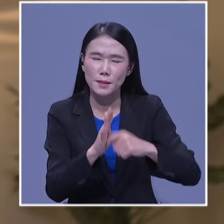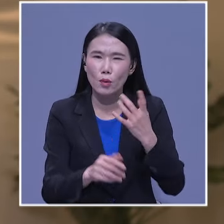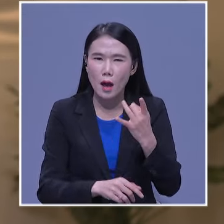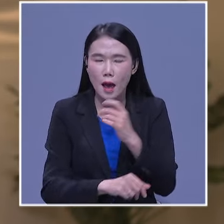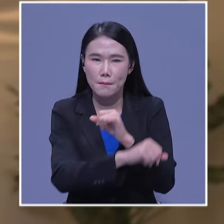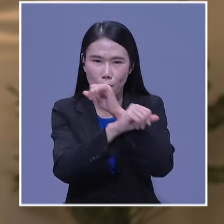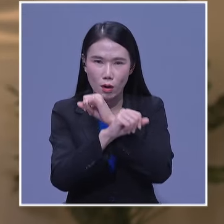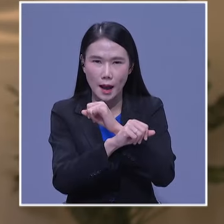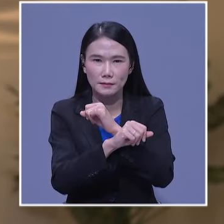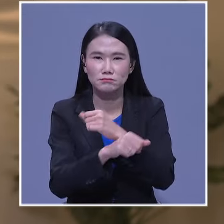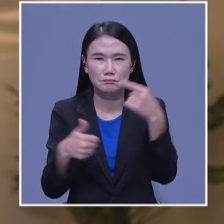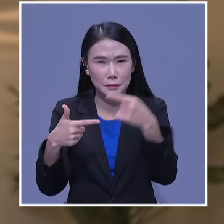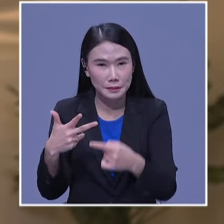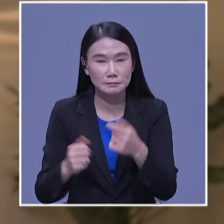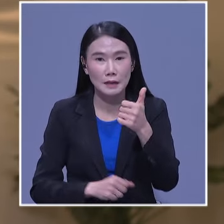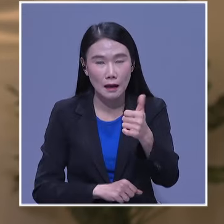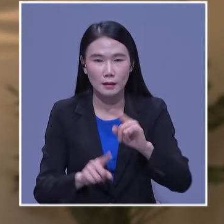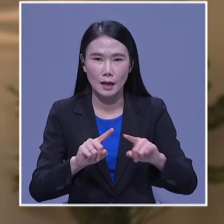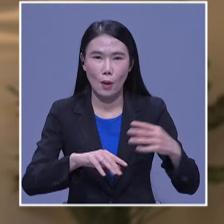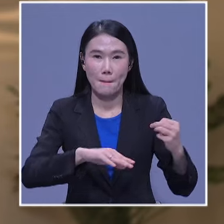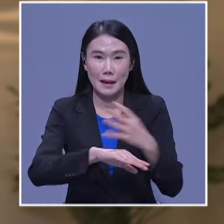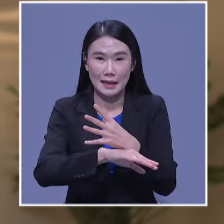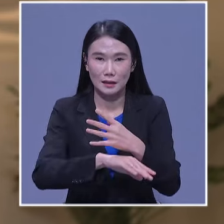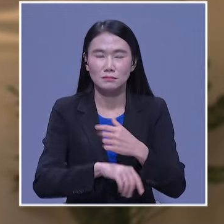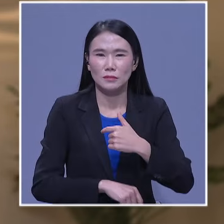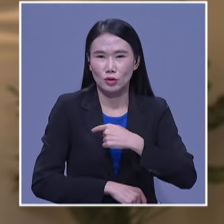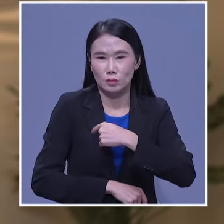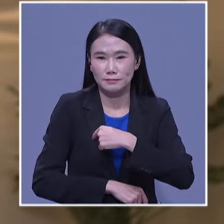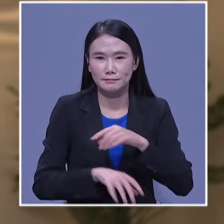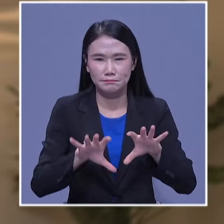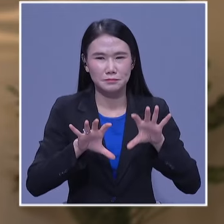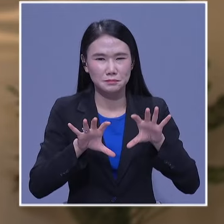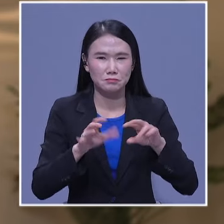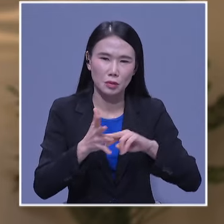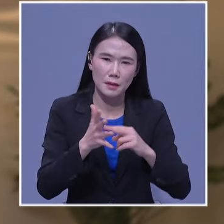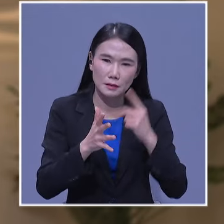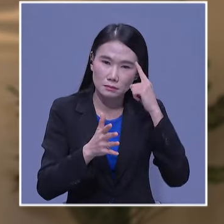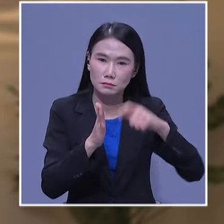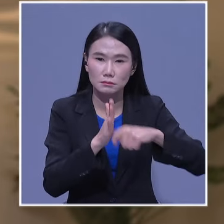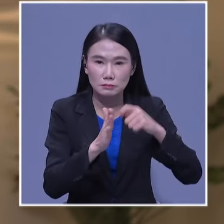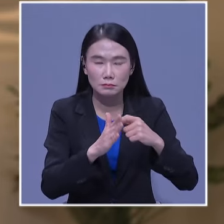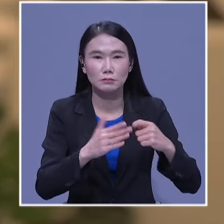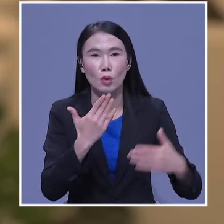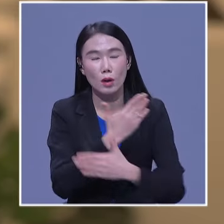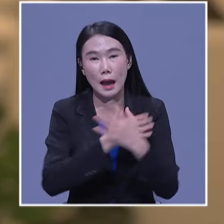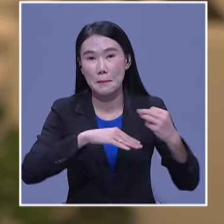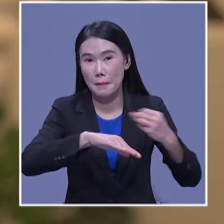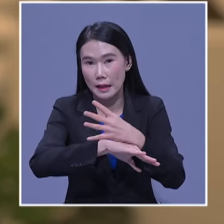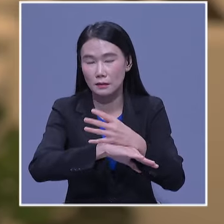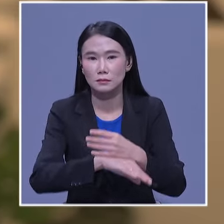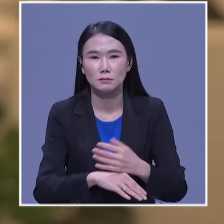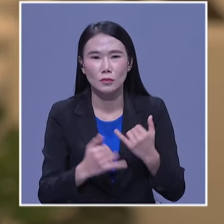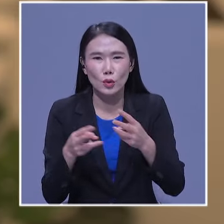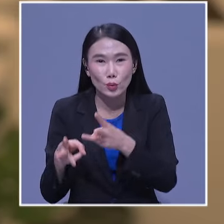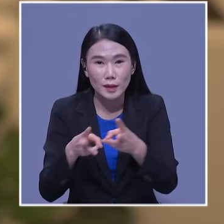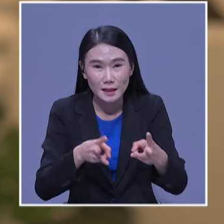ป้องกันอย่างนั้นทีนี้เนื่องจากมะเร็งเต้านมเนี่ยเรายังไม่ทราบสาเหตุที่แน่ชัดว่าอะไรคือสาเหตุที่ทำให้เป็นมะเร็งเต้านมการตรวจเม